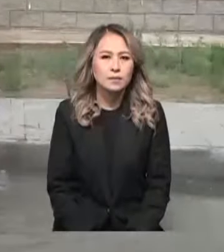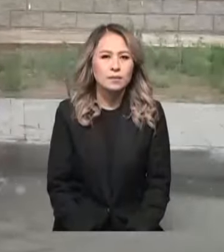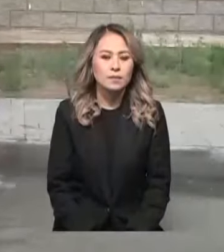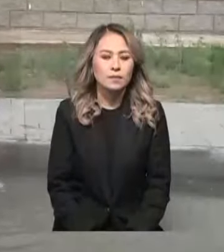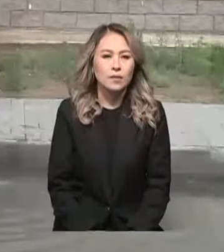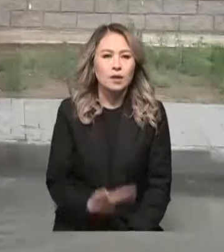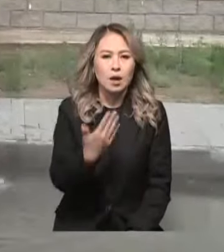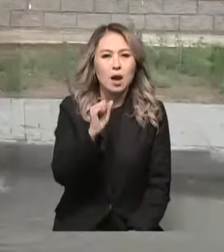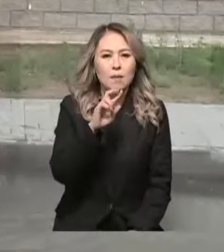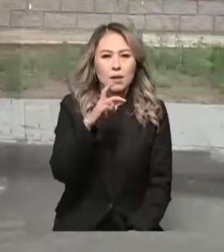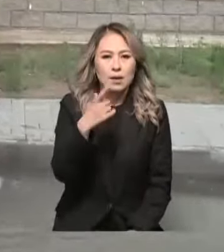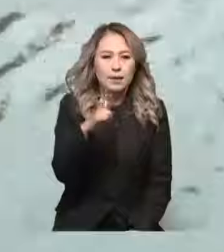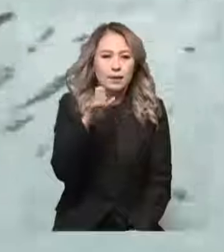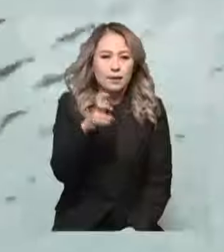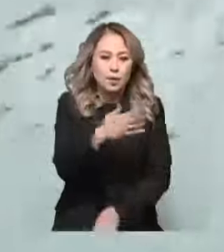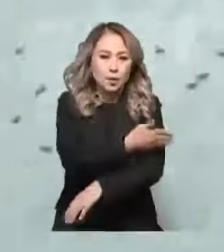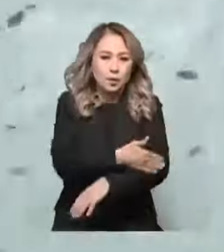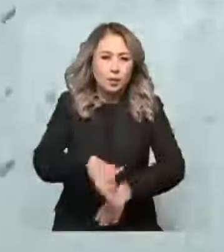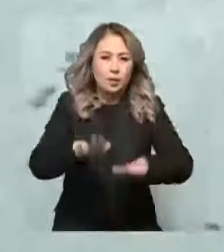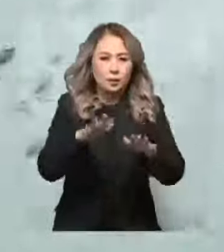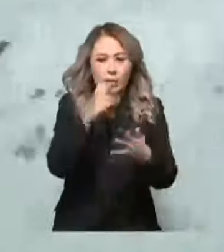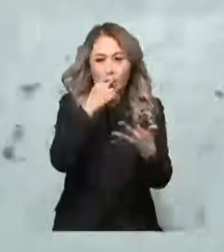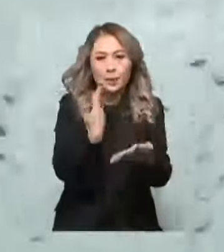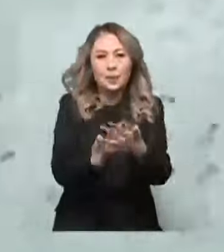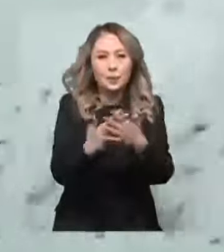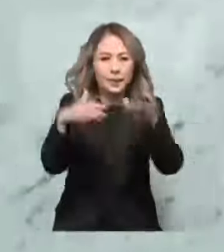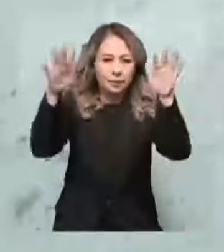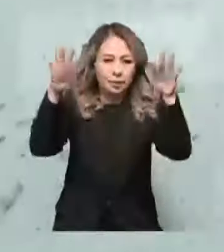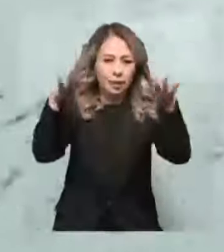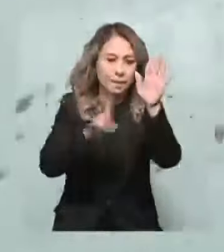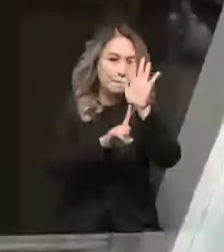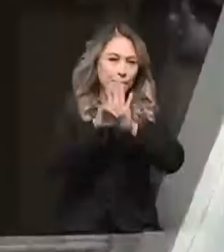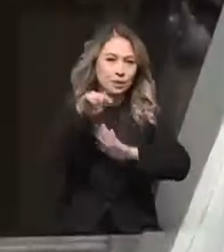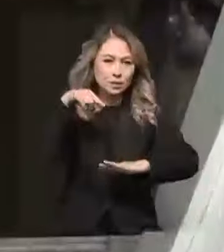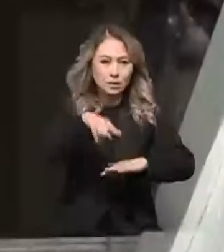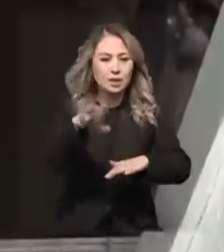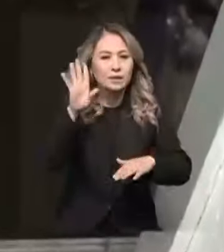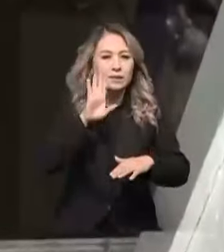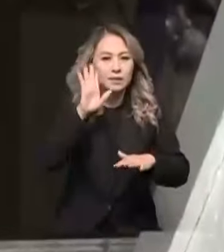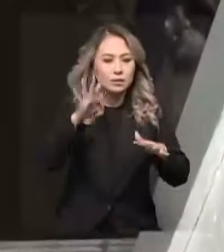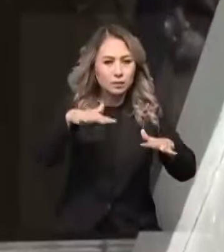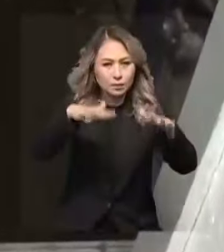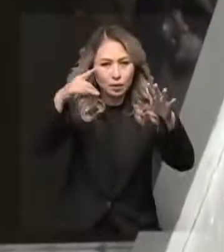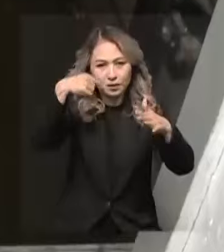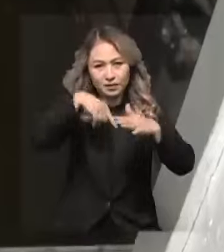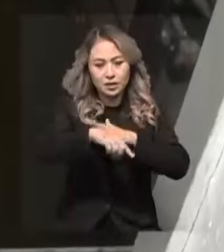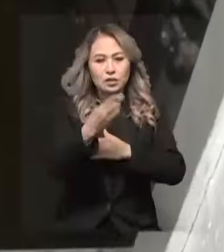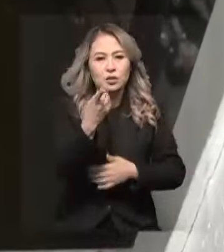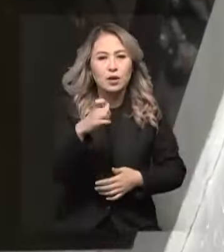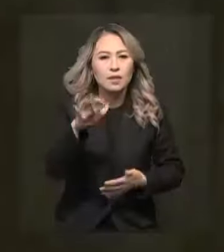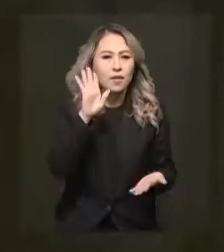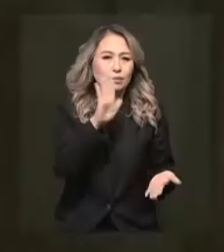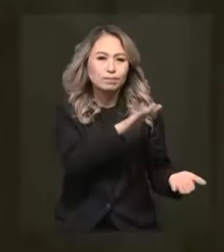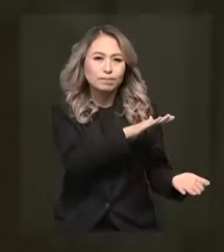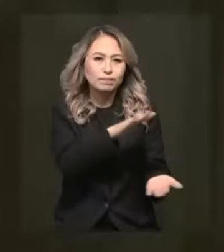Бұл Абылайхан даңғылында орналасқан үйлердегі көрініс. Жауын шашын басталғалы мұндағы жертөлелер мен жеделсаты шахталарына су